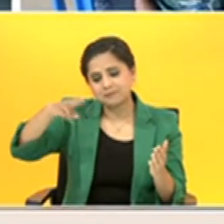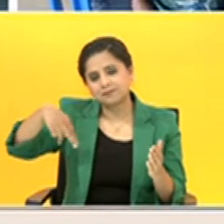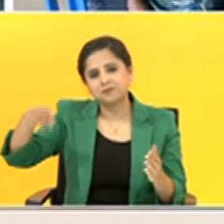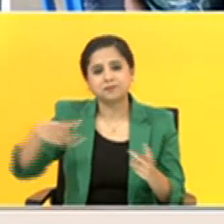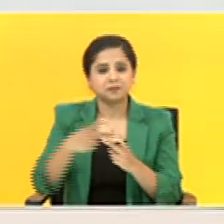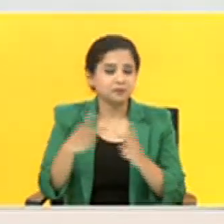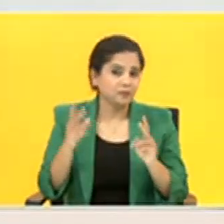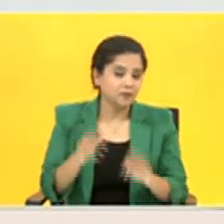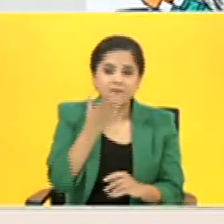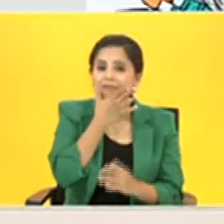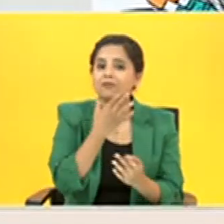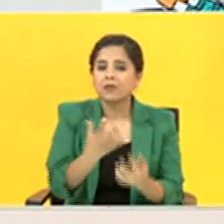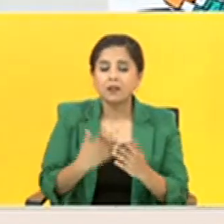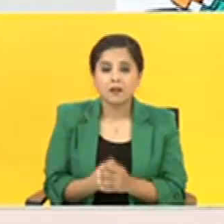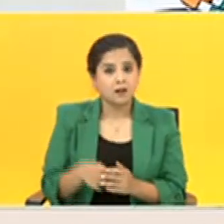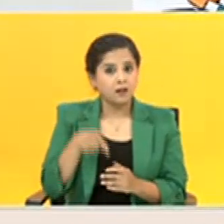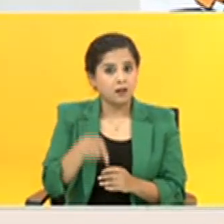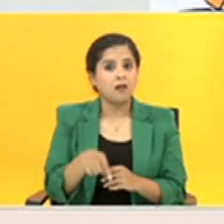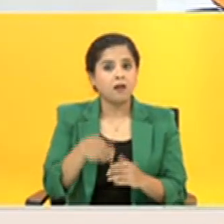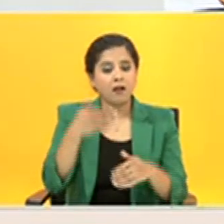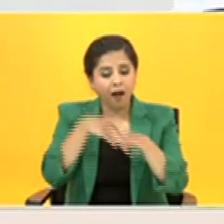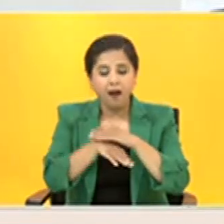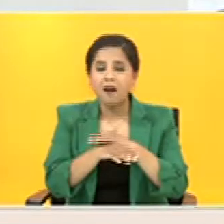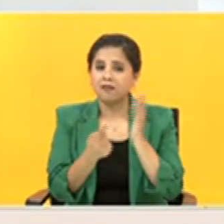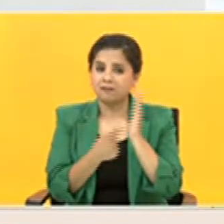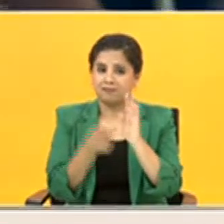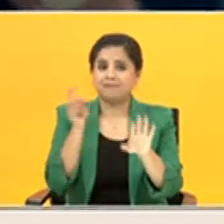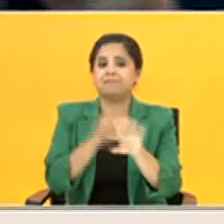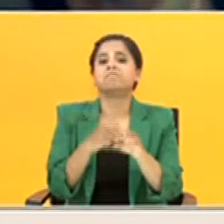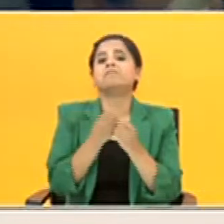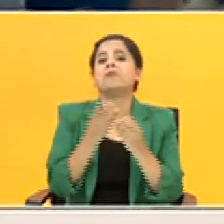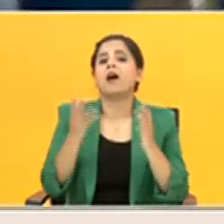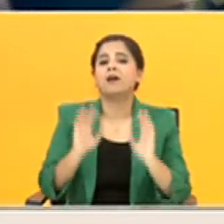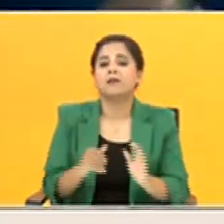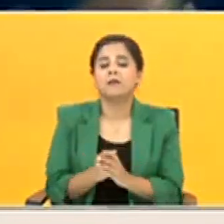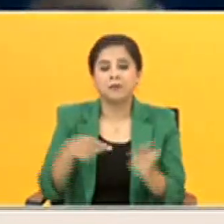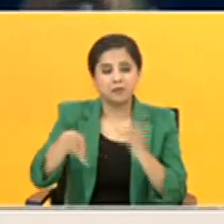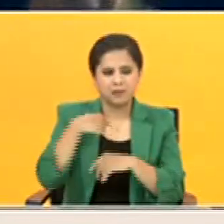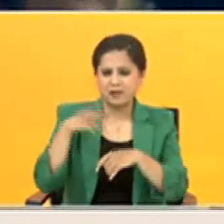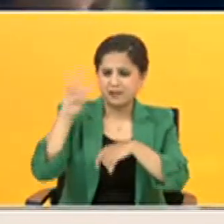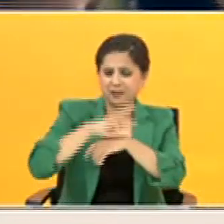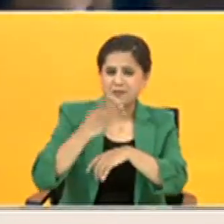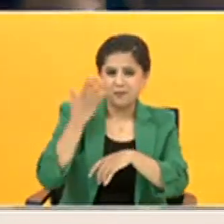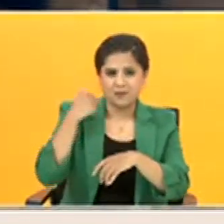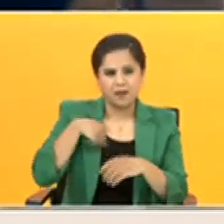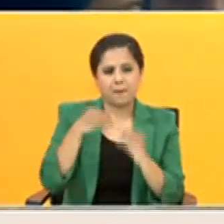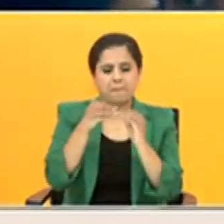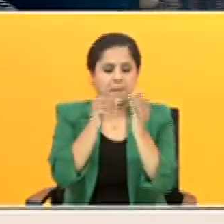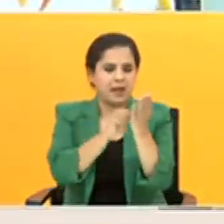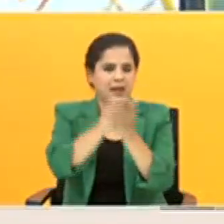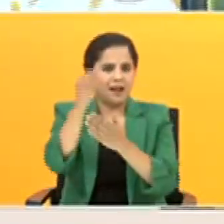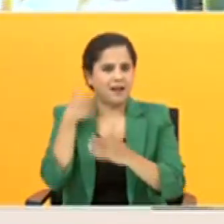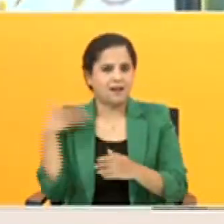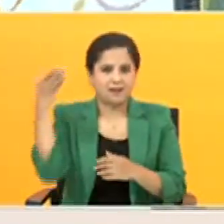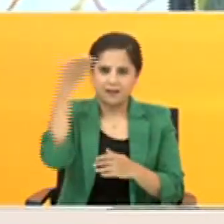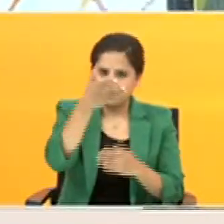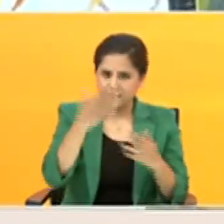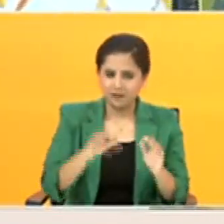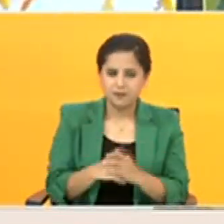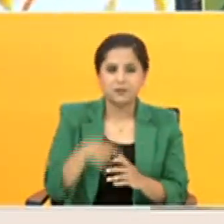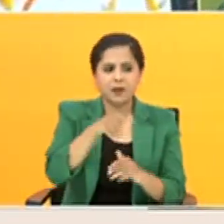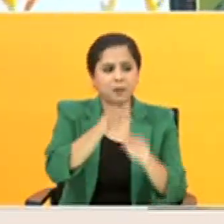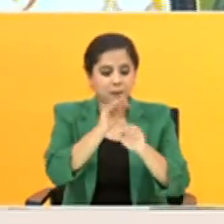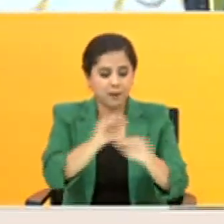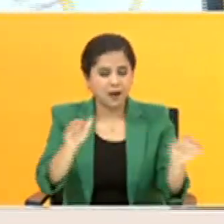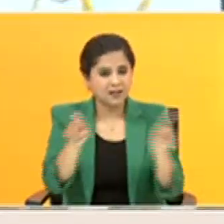थे जिनमें बड़े संदेश छुपे थे। मैं अभी 3 दिन पहले बीकानेर गया था। वहां बच्चों